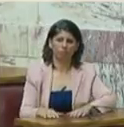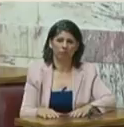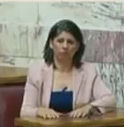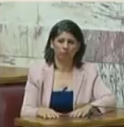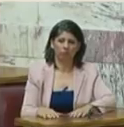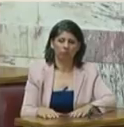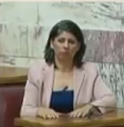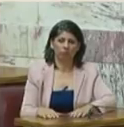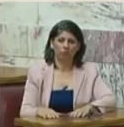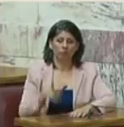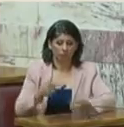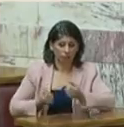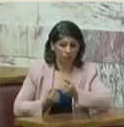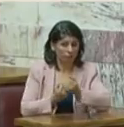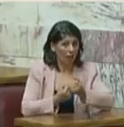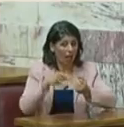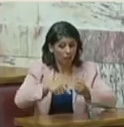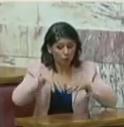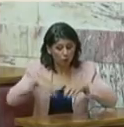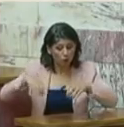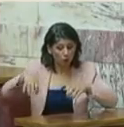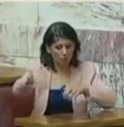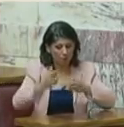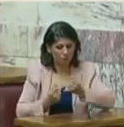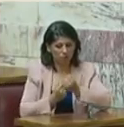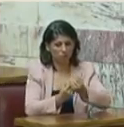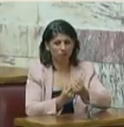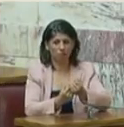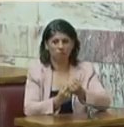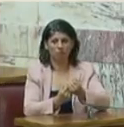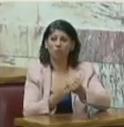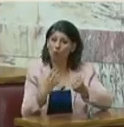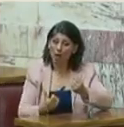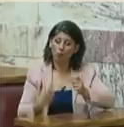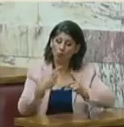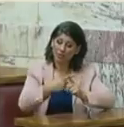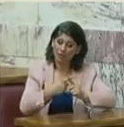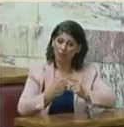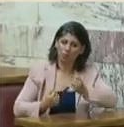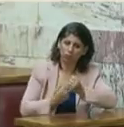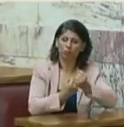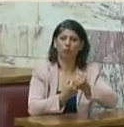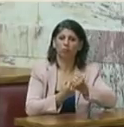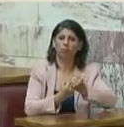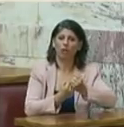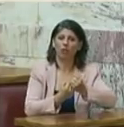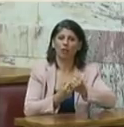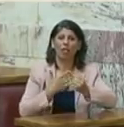Για να ενισχυθούν όμως αυτοί οι τομείς, που όλοι συμφωνούμε ότι έχουν πλεονεκτήματα, χρειάζονται πόροι,